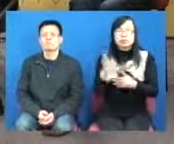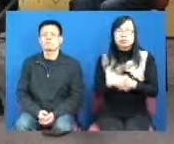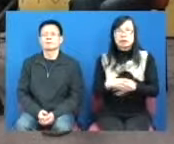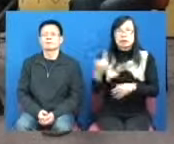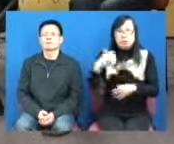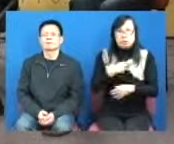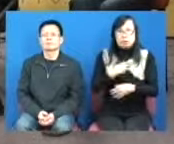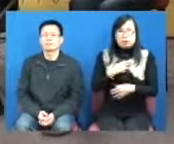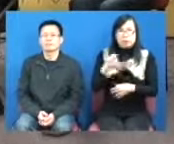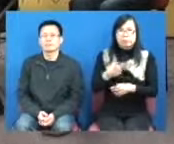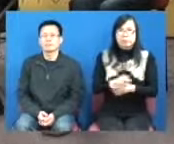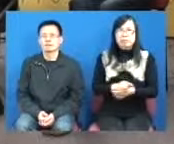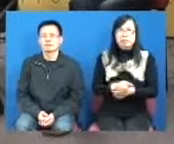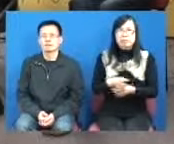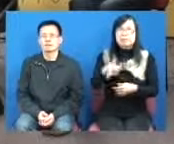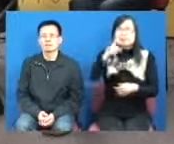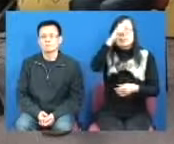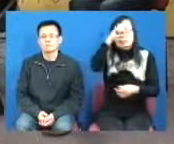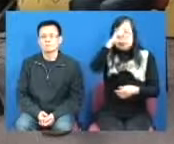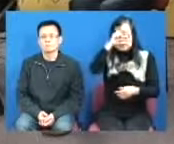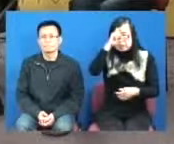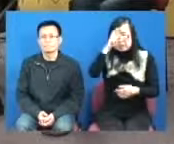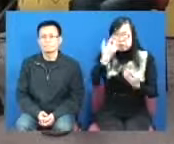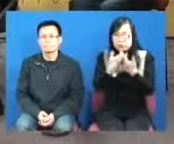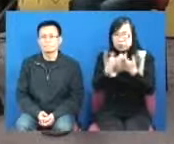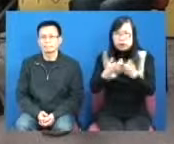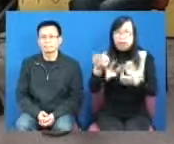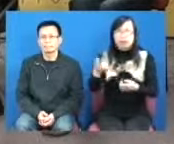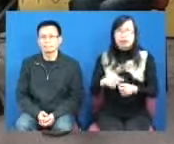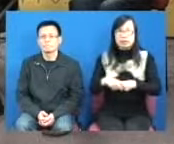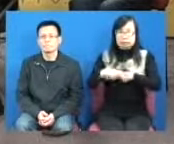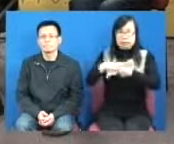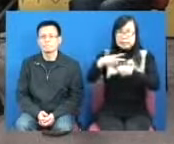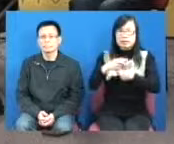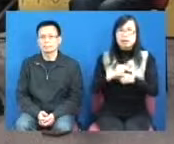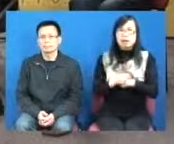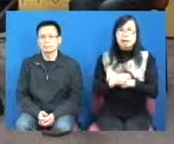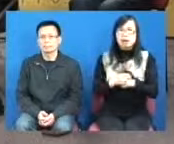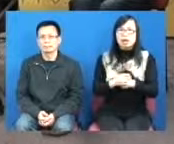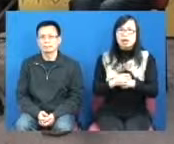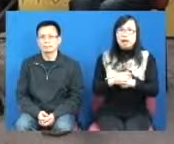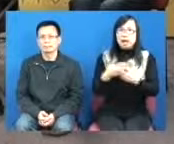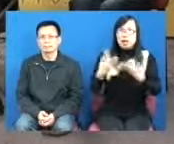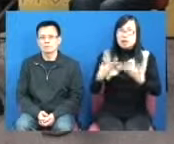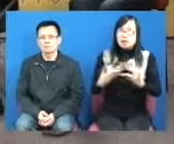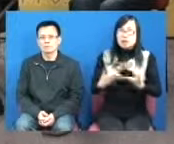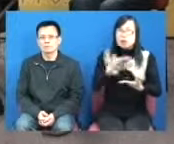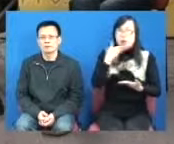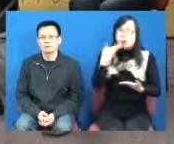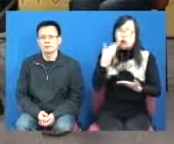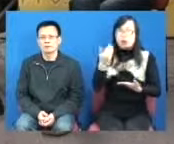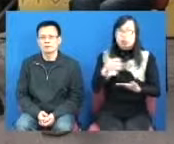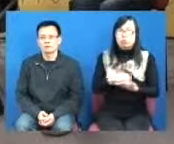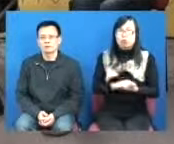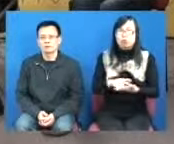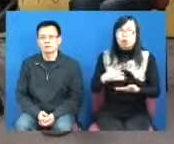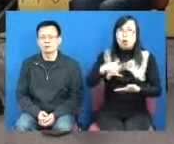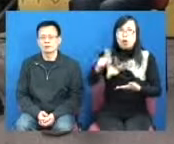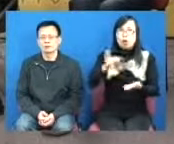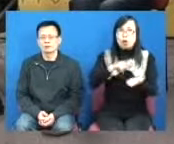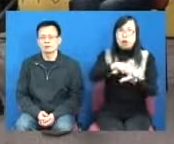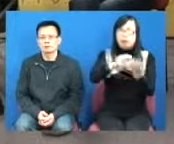應該背熟一些基本數他第二次跟著當日早上11時多他去到立法會